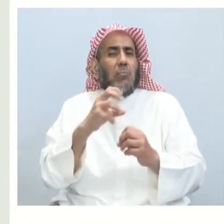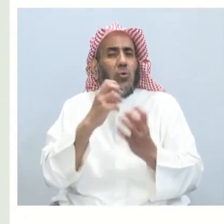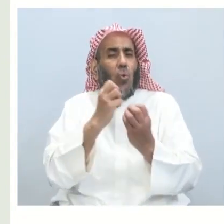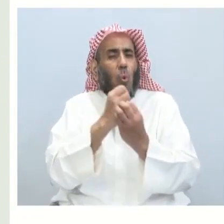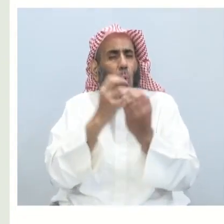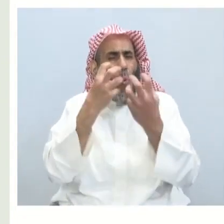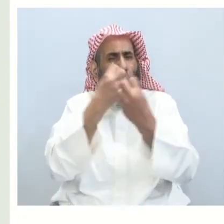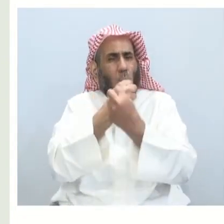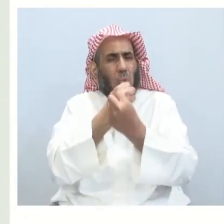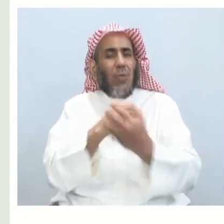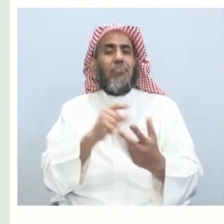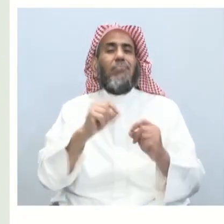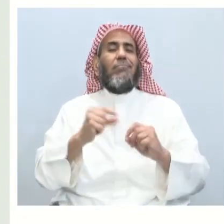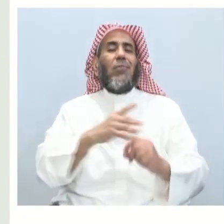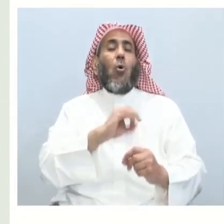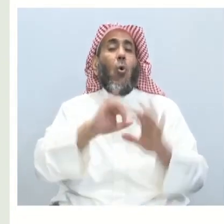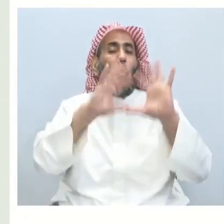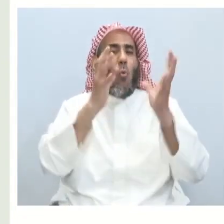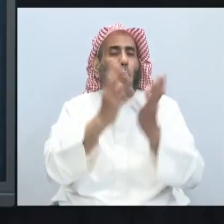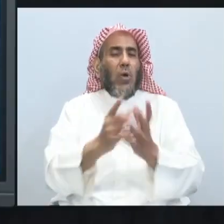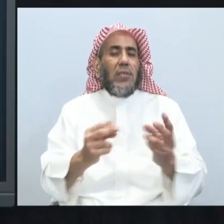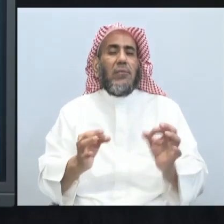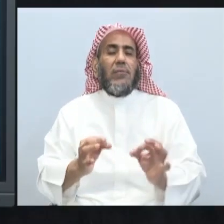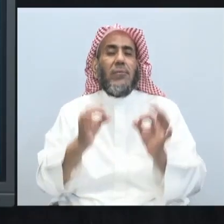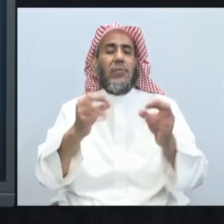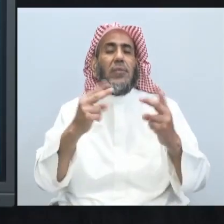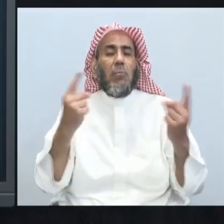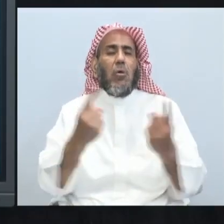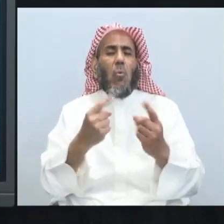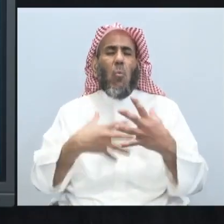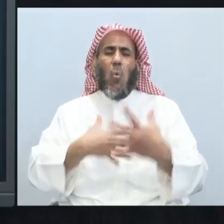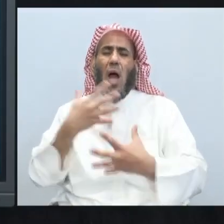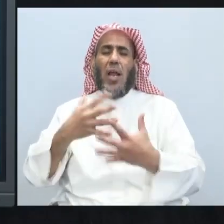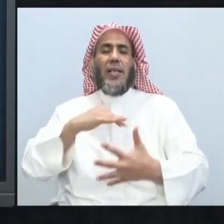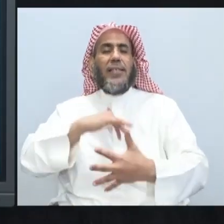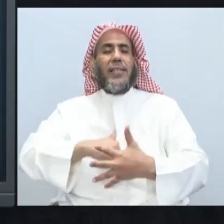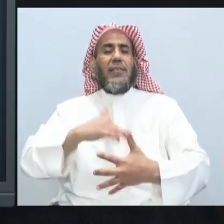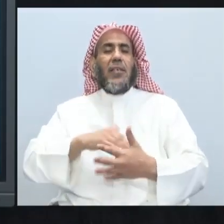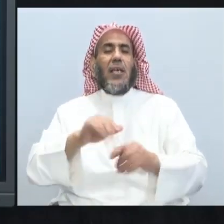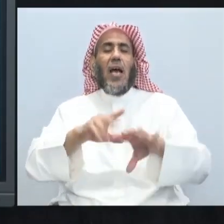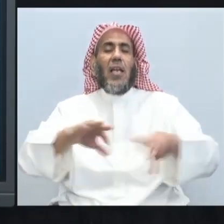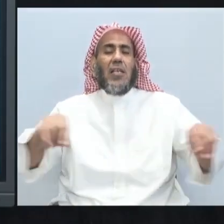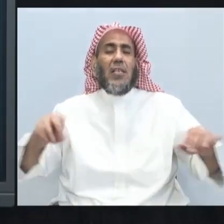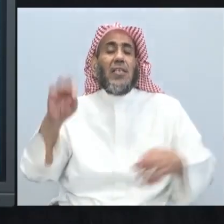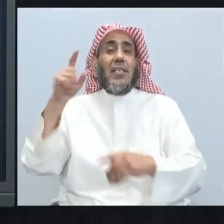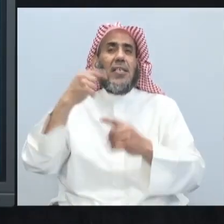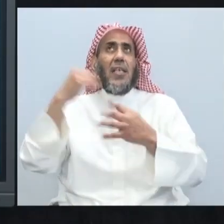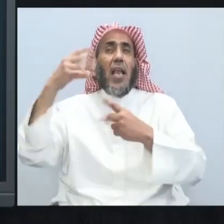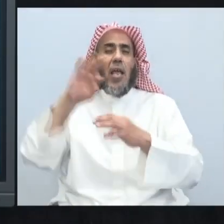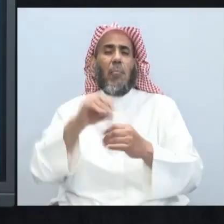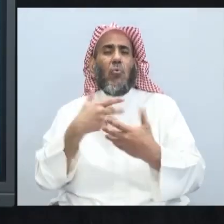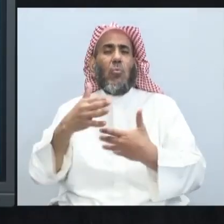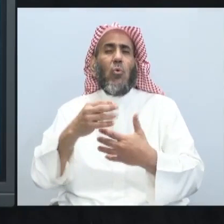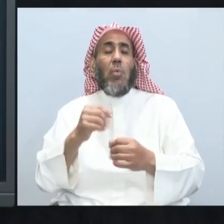والحديث عن عن وصف الطبيعه وكذلك المعانات النفسيه على الشط سن يبدو من الامال